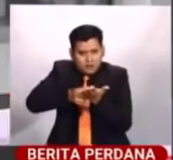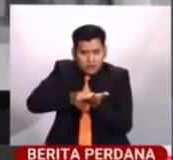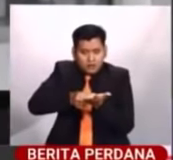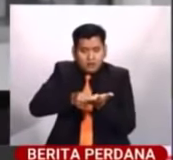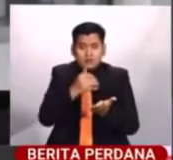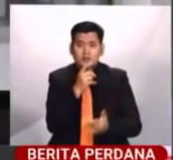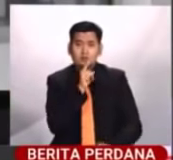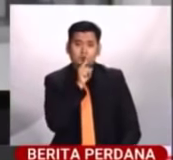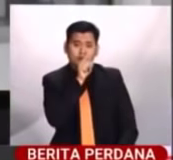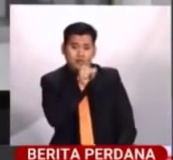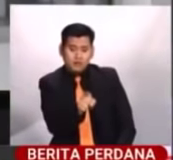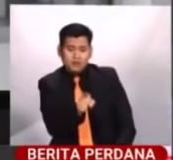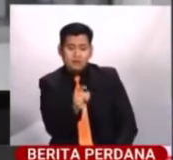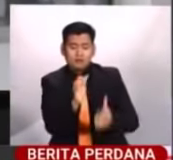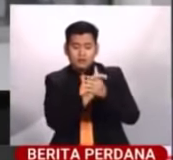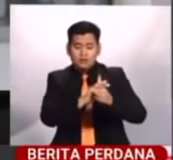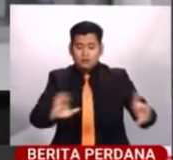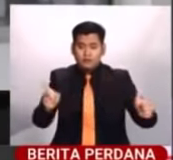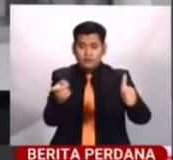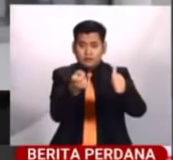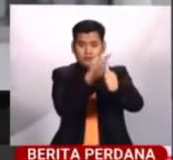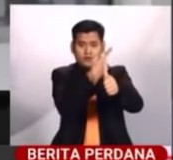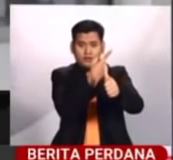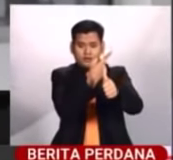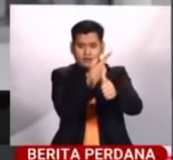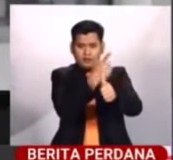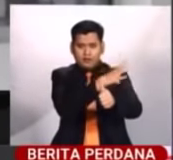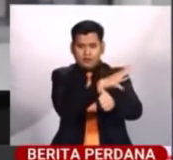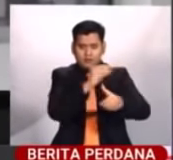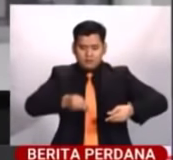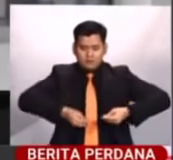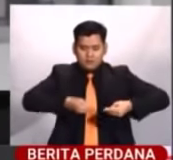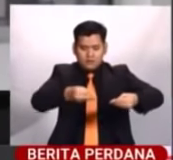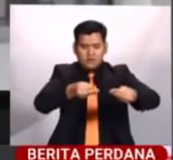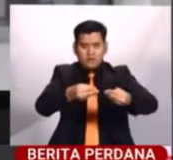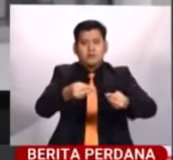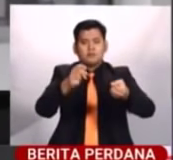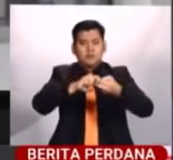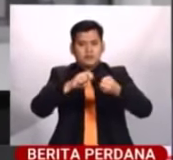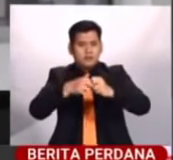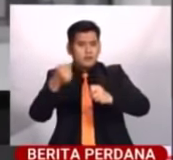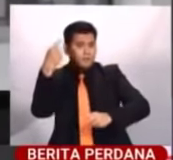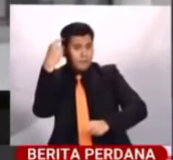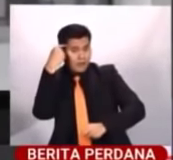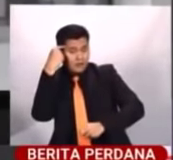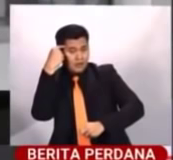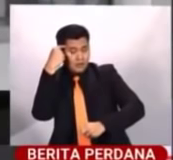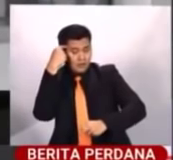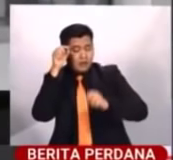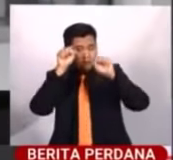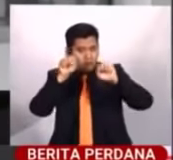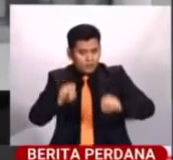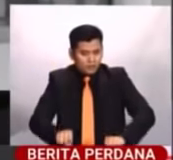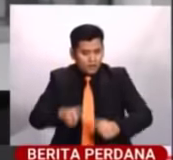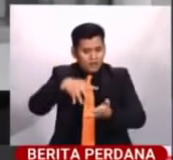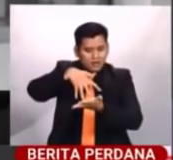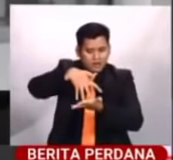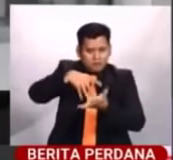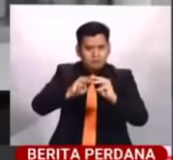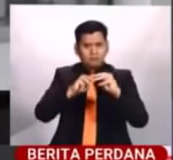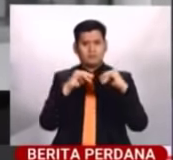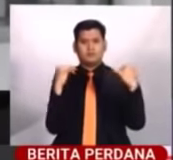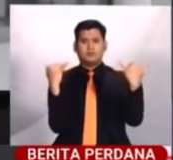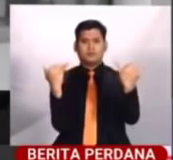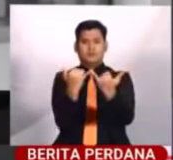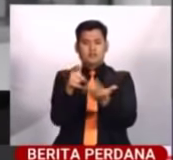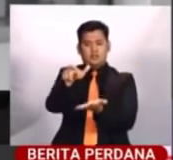merupakan salah satu isu keselamatan utama dan turut menyumbang kepada masalah kesihatan mental dan melemahkan masyarakat. Laporan